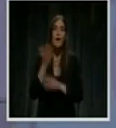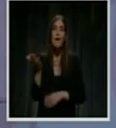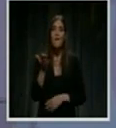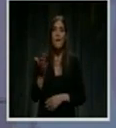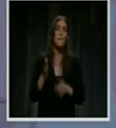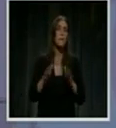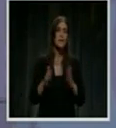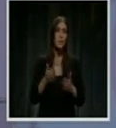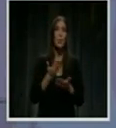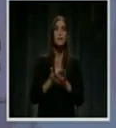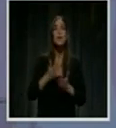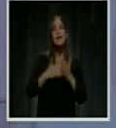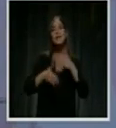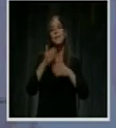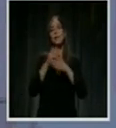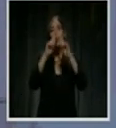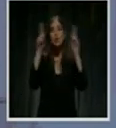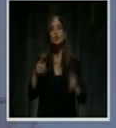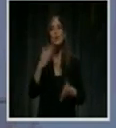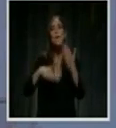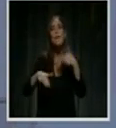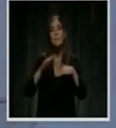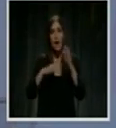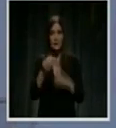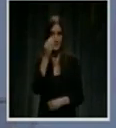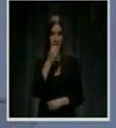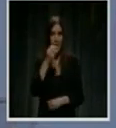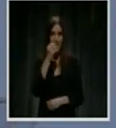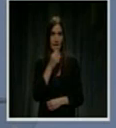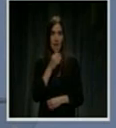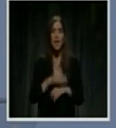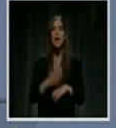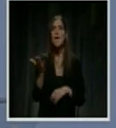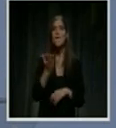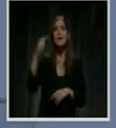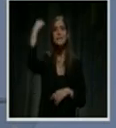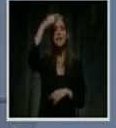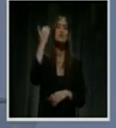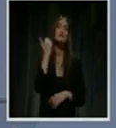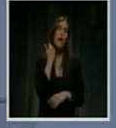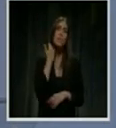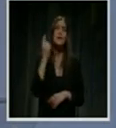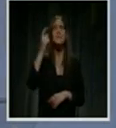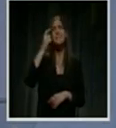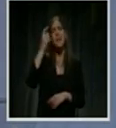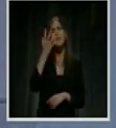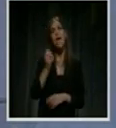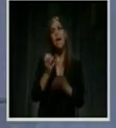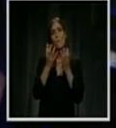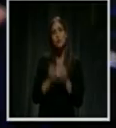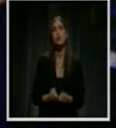fuq Art ODZ f'San Ġwan. Però ma taħsibx li għandu jkun hemm tibdil legali biex applikazzjonijiet bħal dawn lanqas biex jiġu